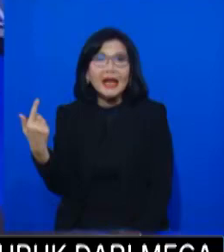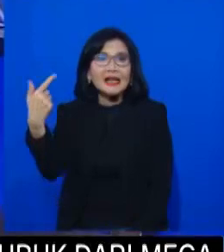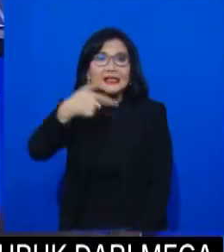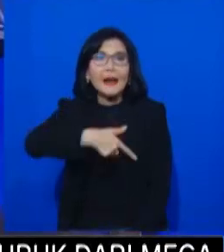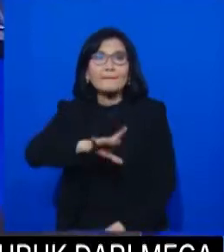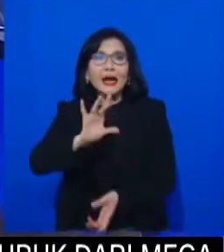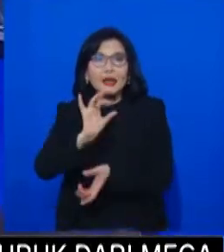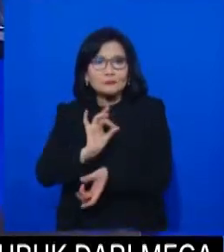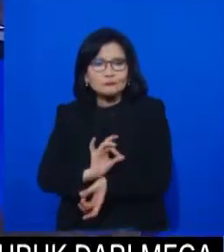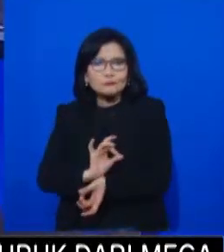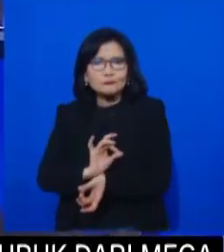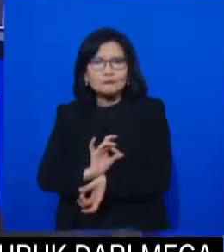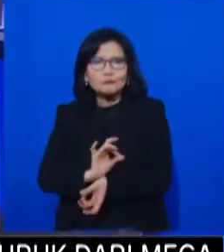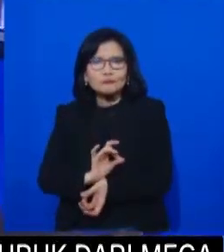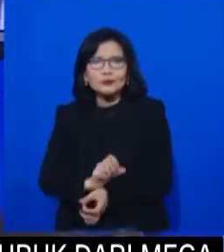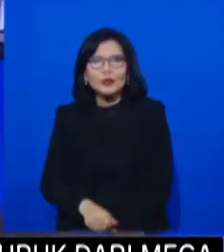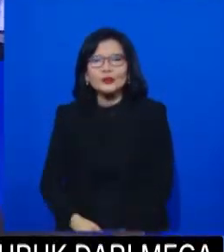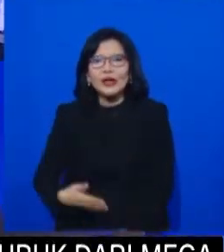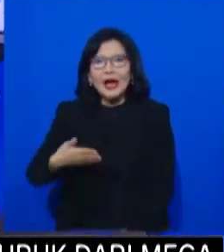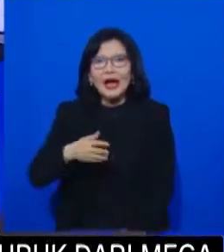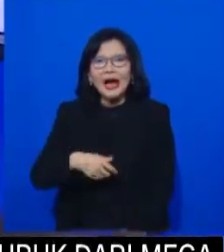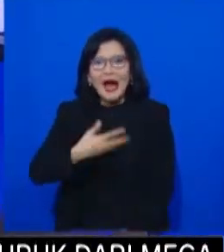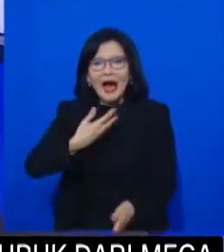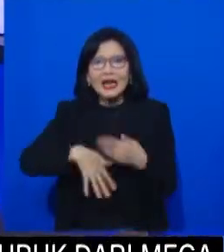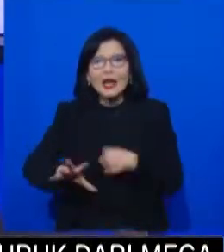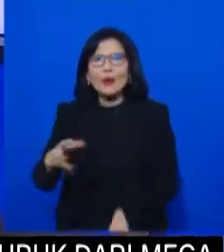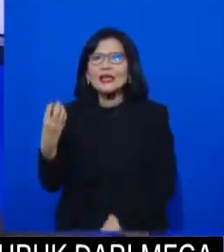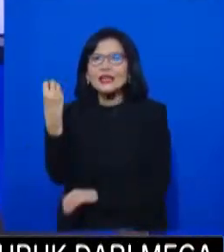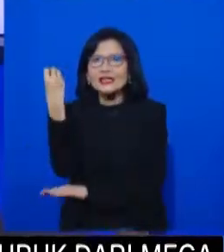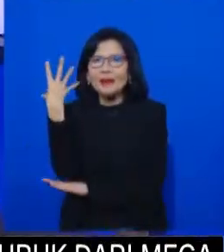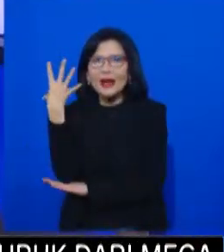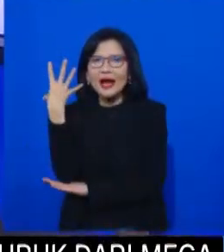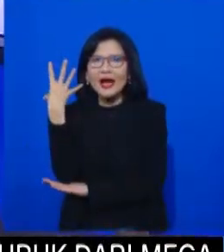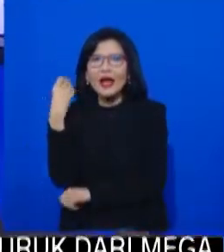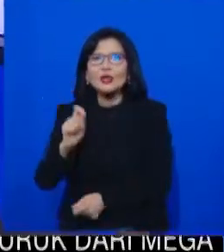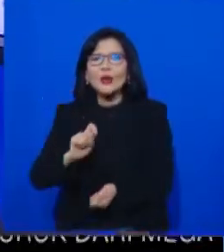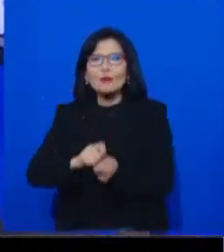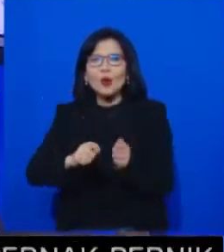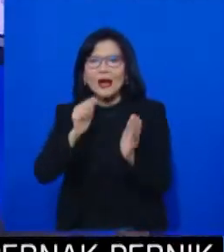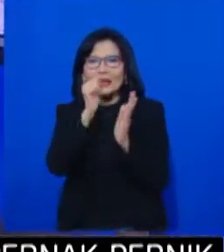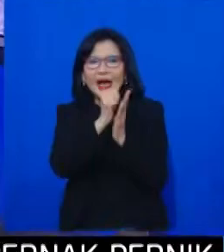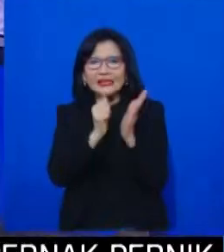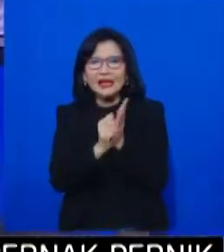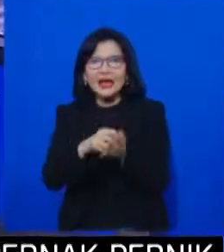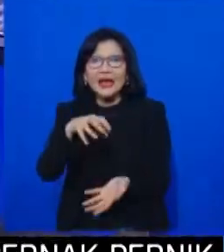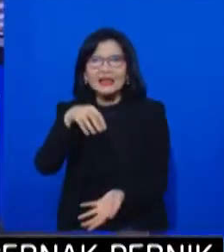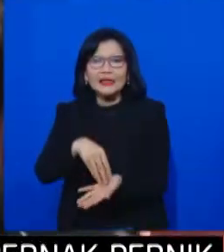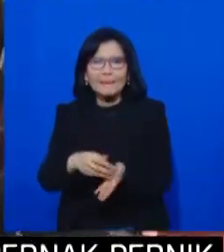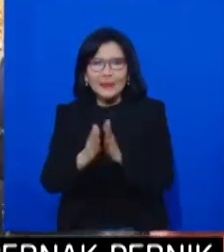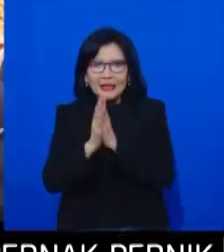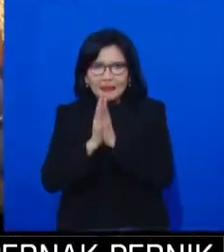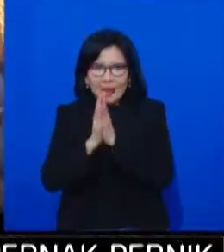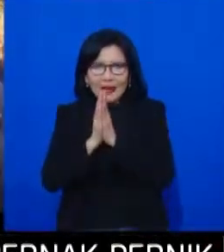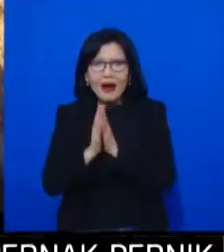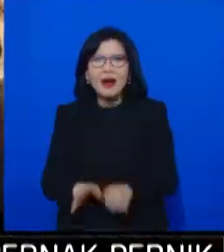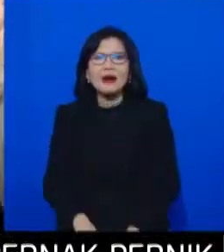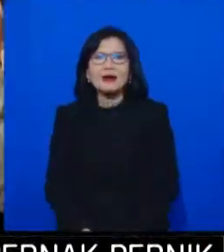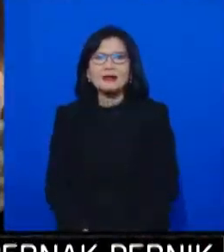Para bantai yang sudah melewati Semarang ini menyempatkan diri menjalani ritual di salah satu kelenteng.